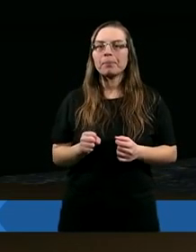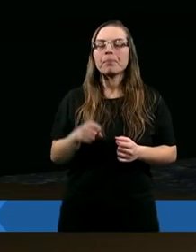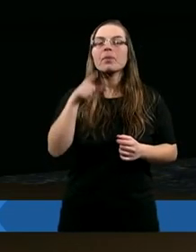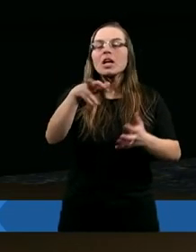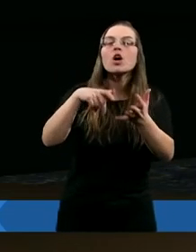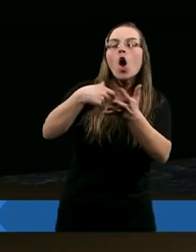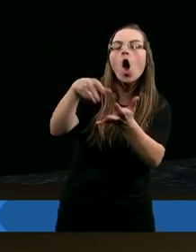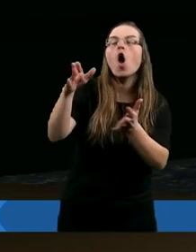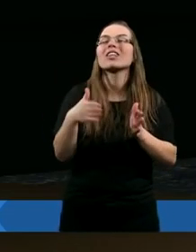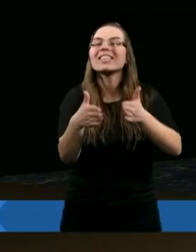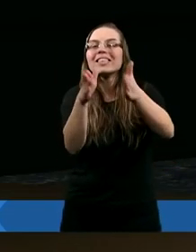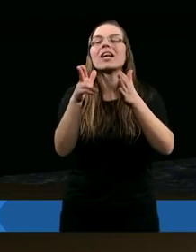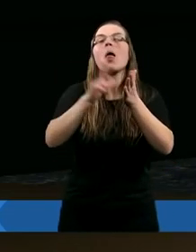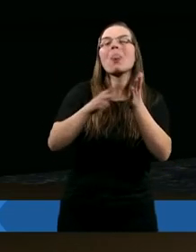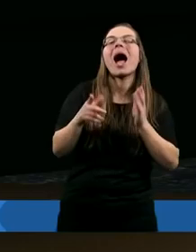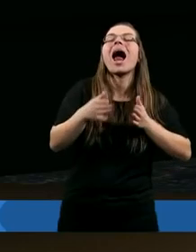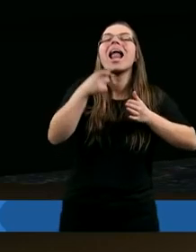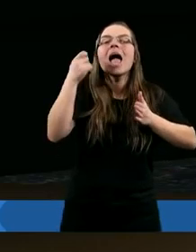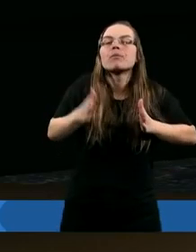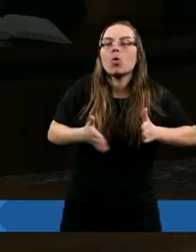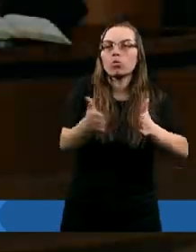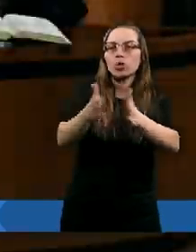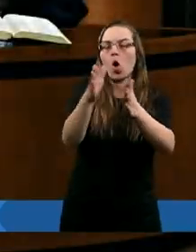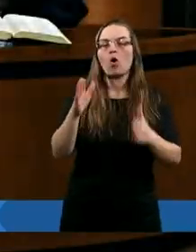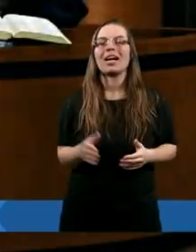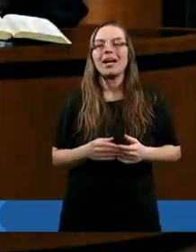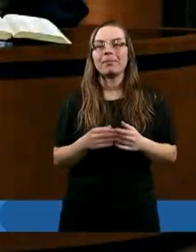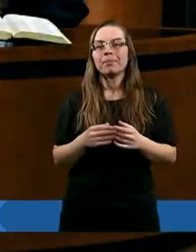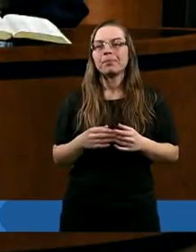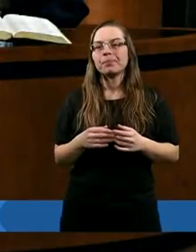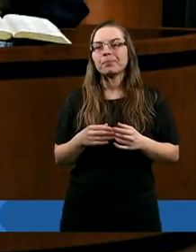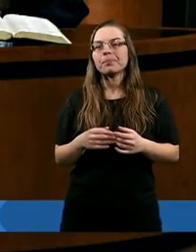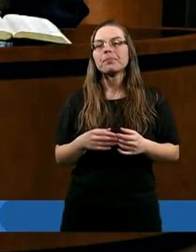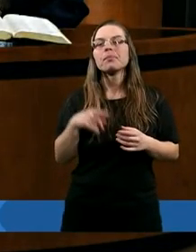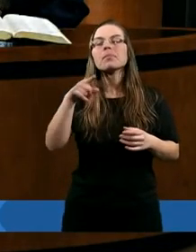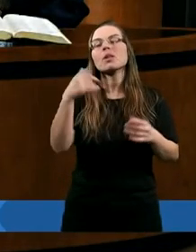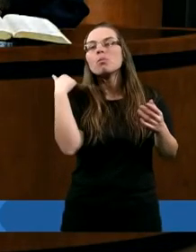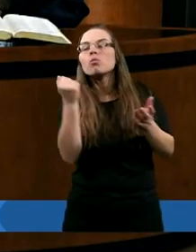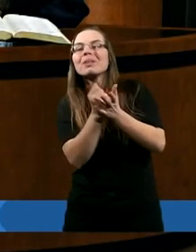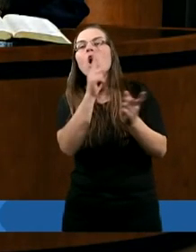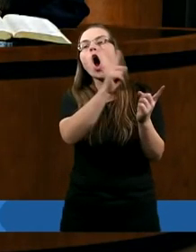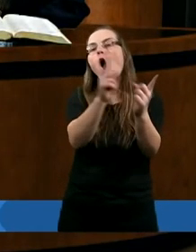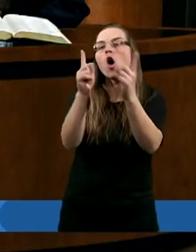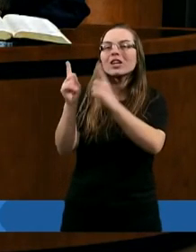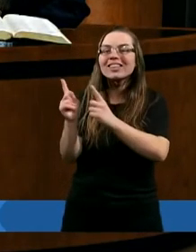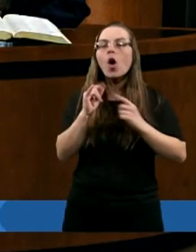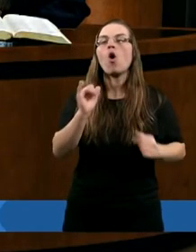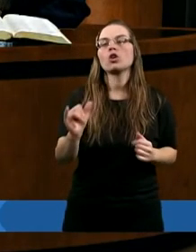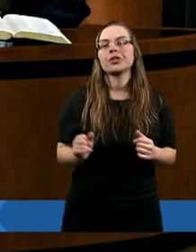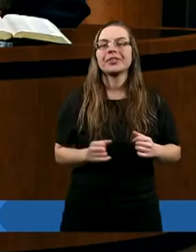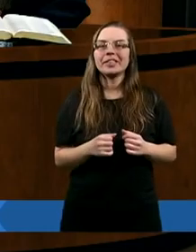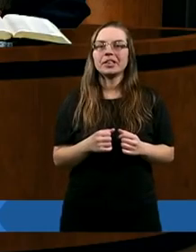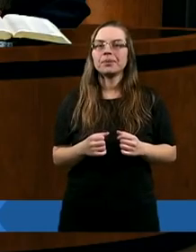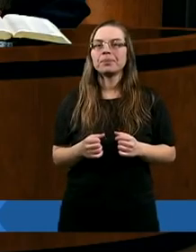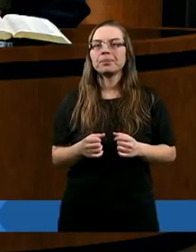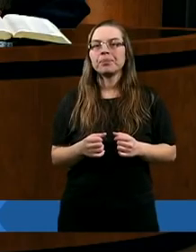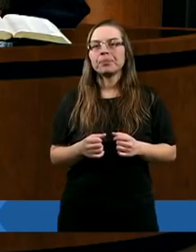wchodzili na drogę lepszą. Musimy być też ostrożni z